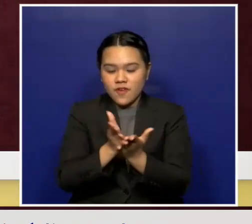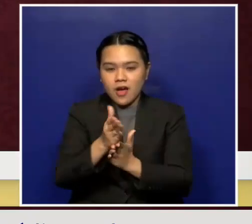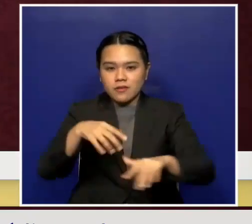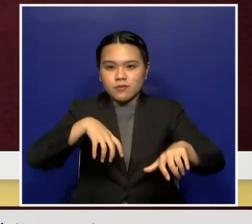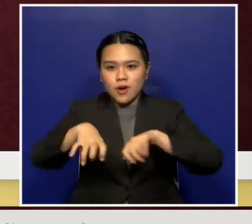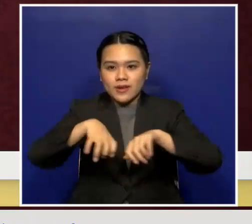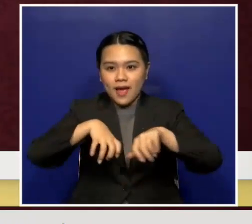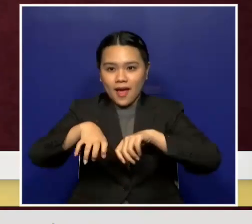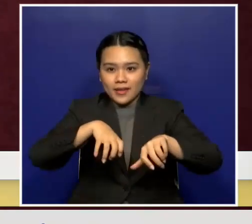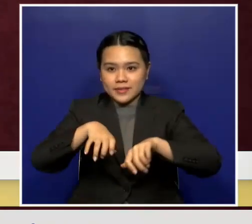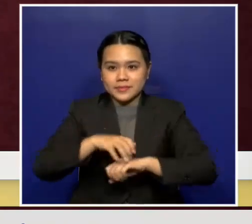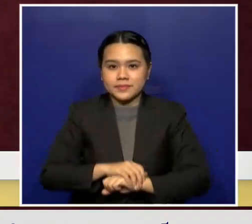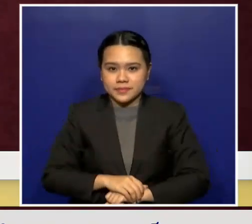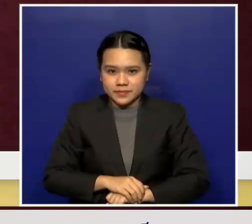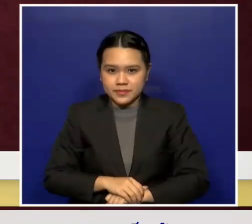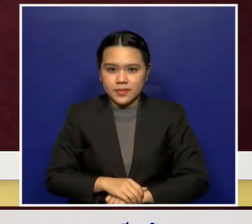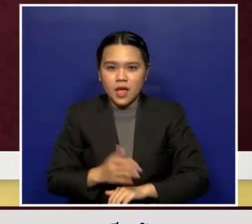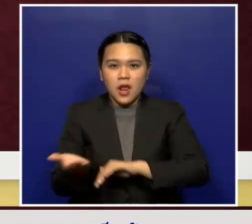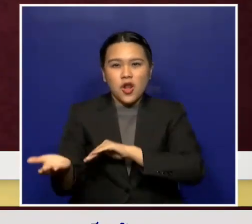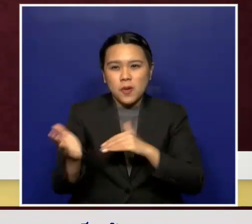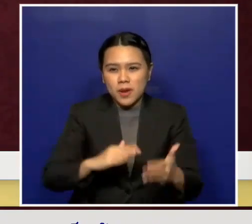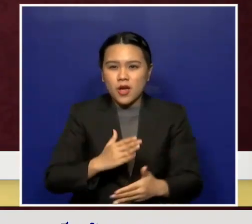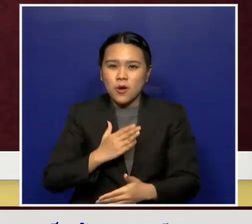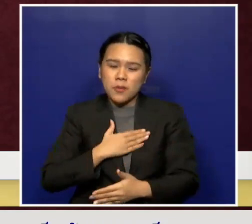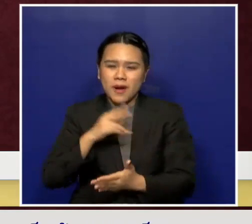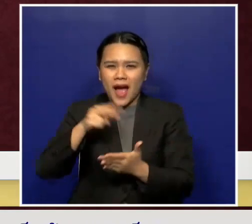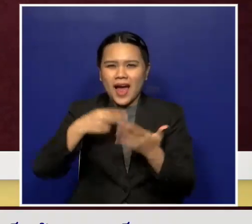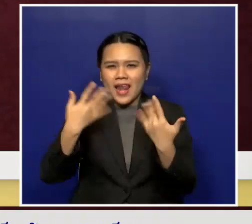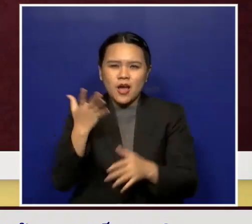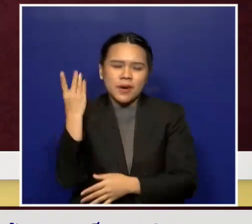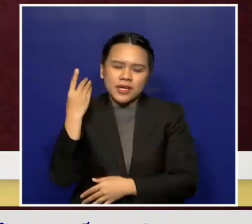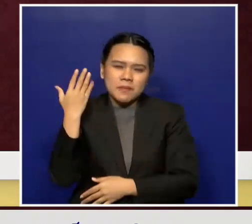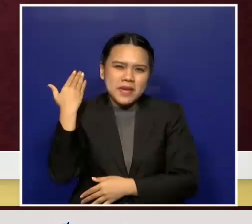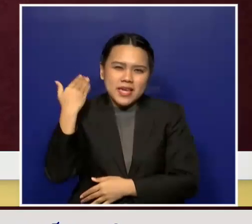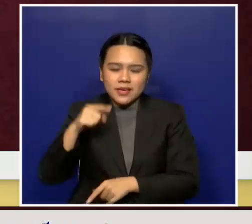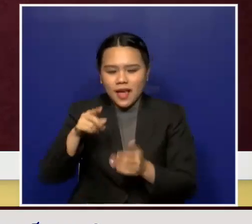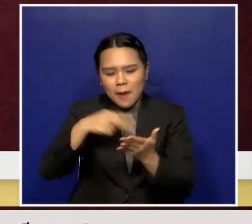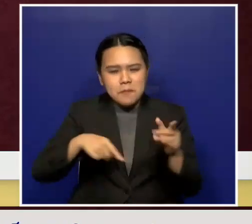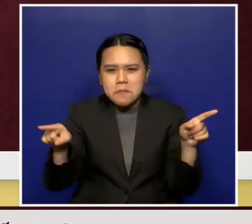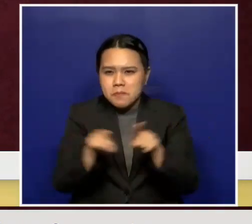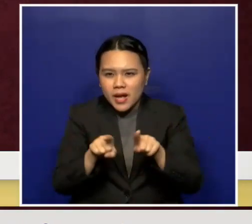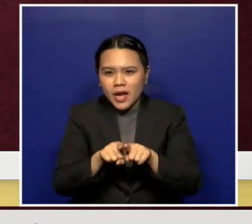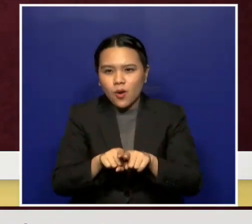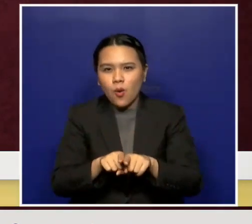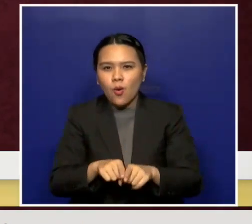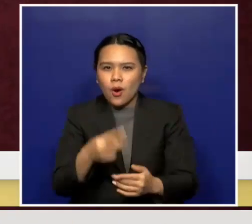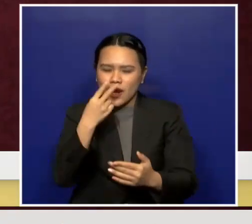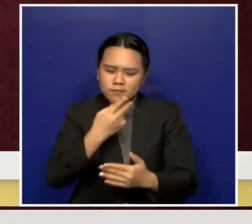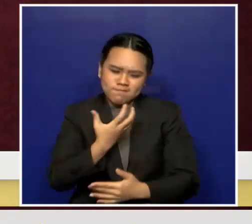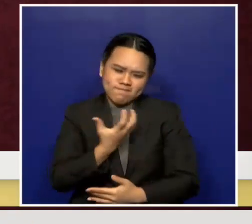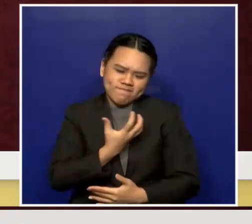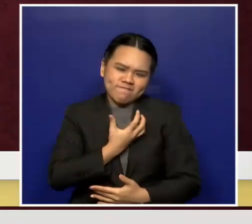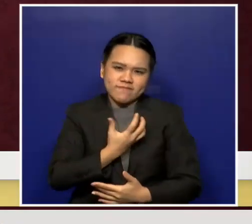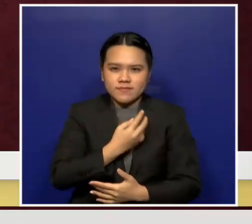ล้มเหลวอย่างที่ผมอ่านไปเมื่อสักครู่นี้ขี้เกียจอ่านเลยลำคาญเจ็บปวดมากแทนพี่น้องประชาชนเห็นทีไรมันเจ็บปวดทุ